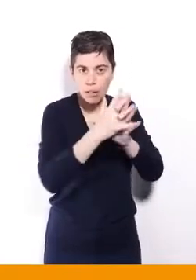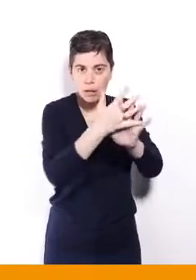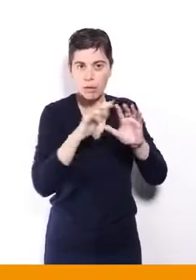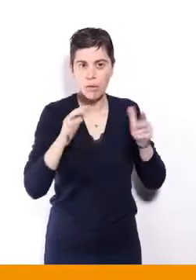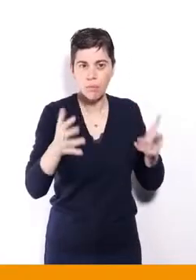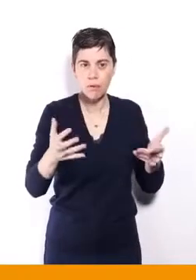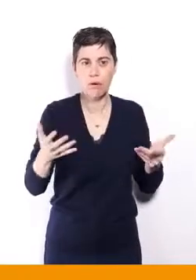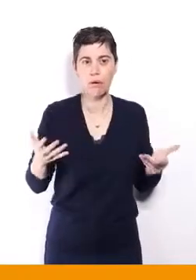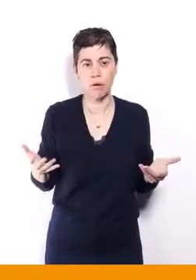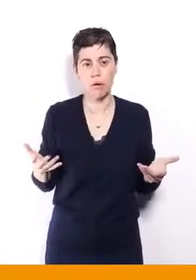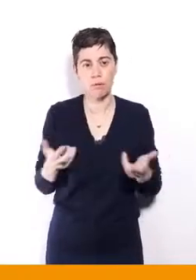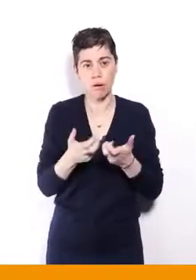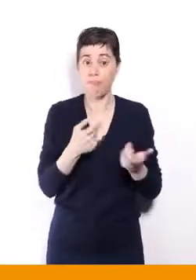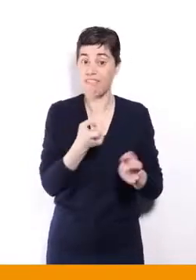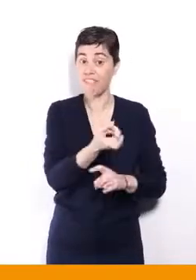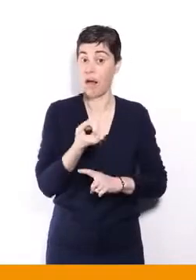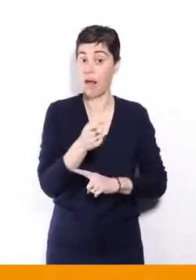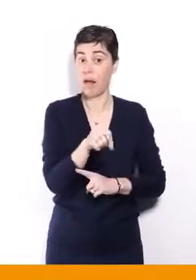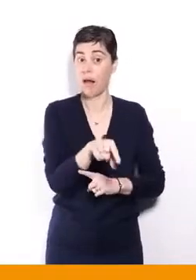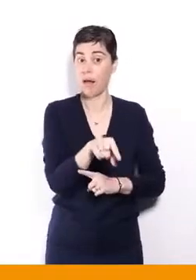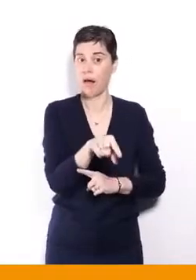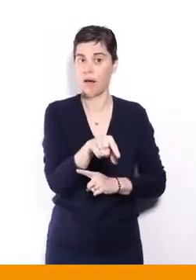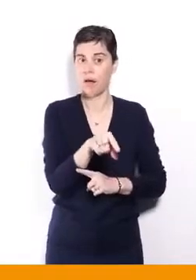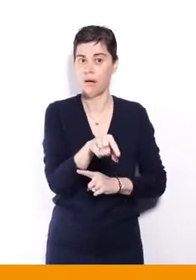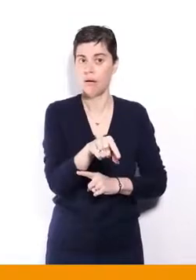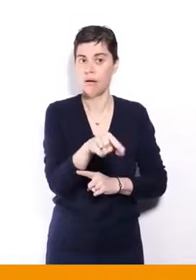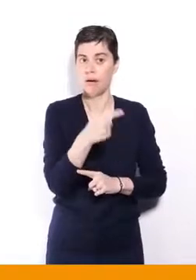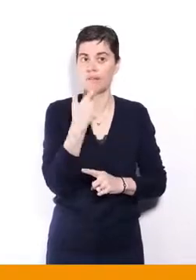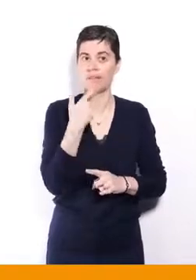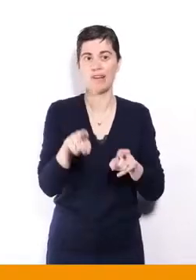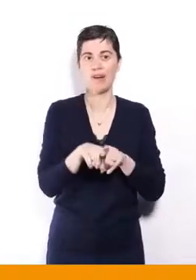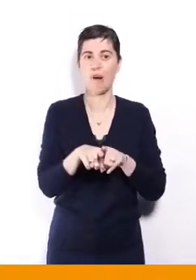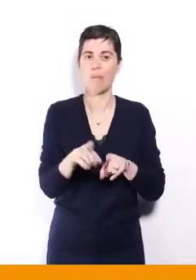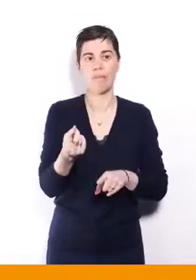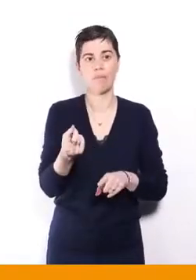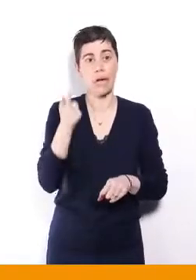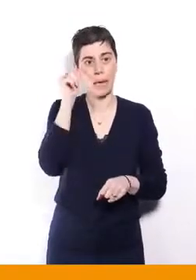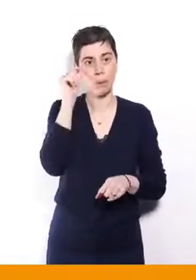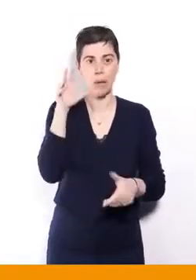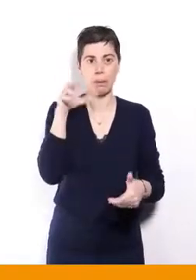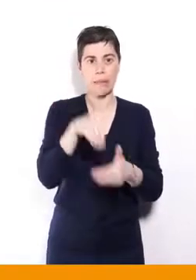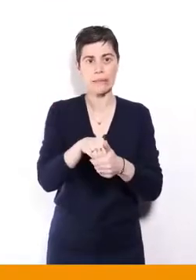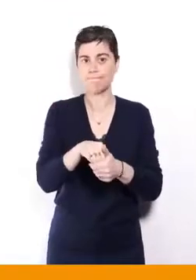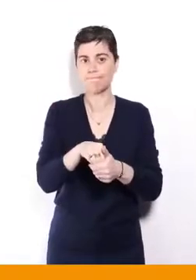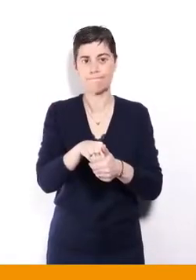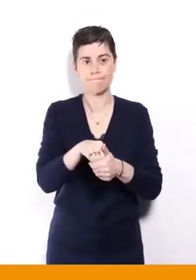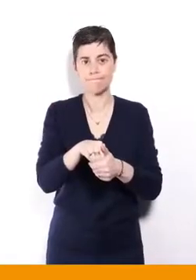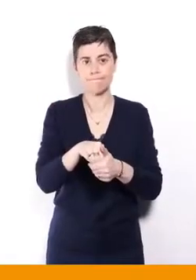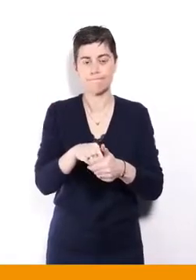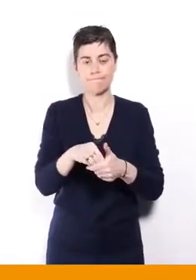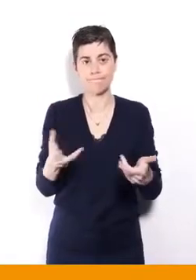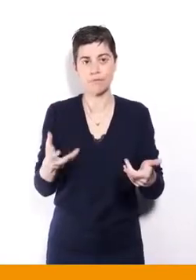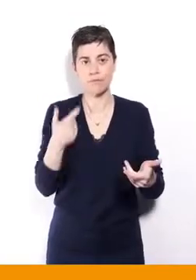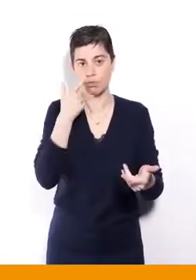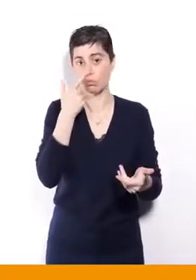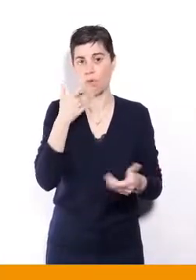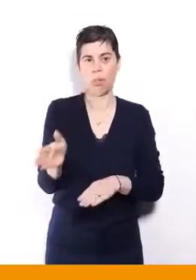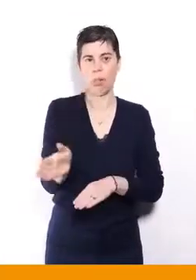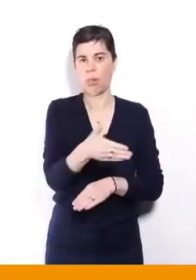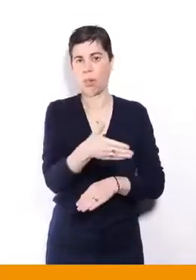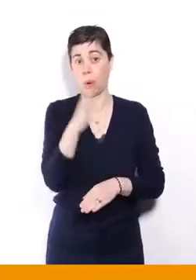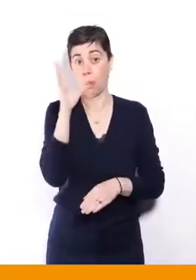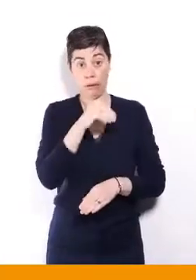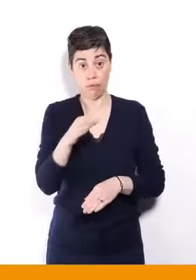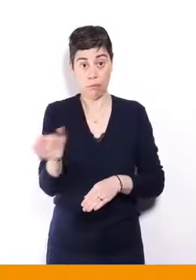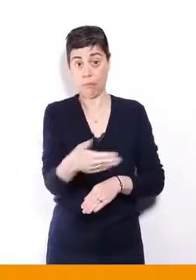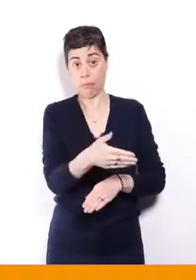enfant d'outre-mer, c'est pas être totalement un enfant de la République. Et qu'on est bien oublié avec, tu